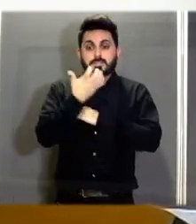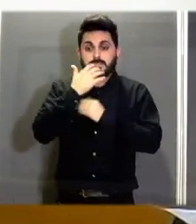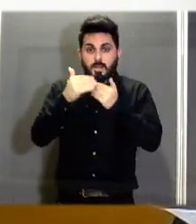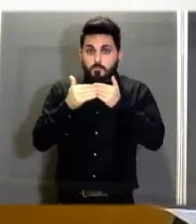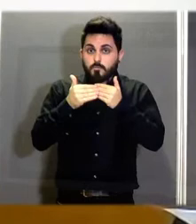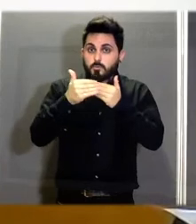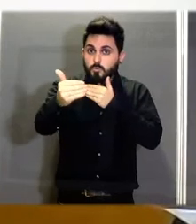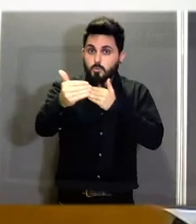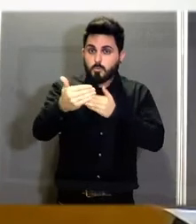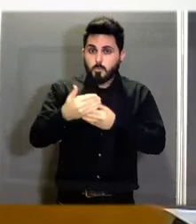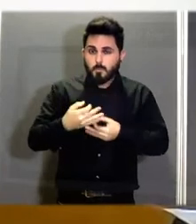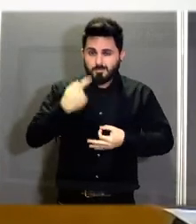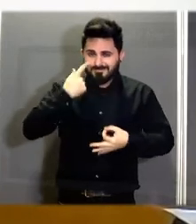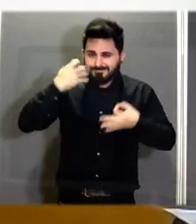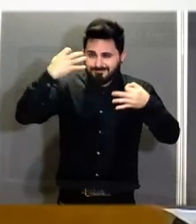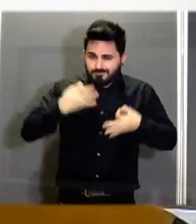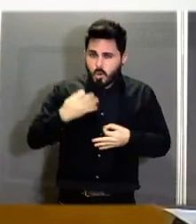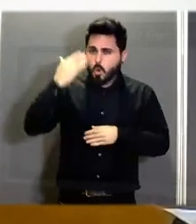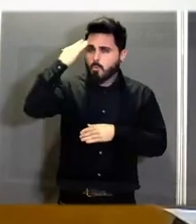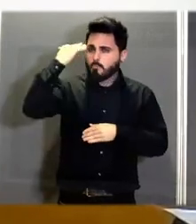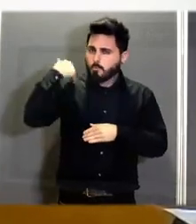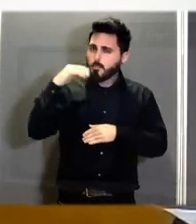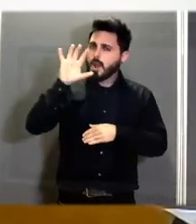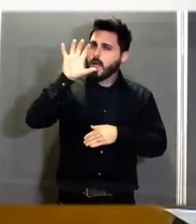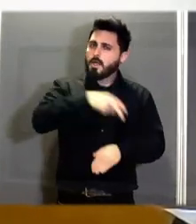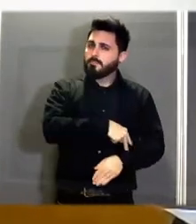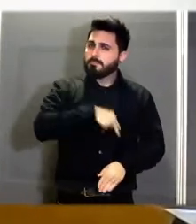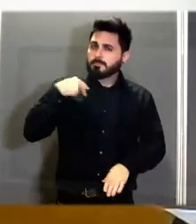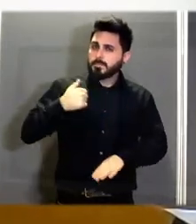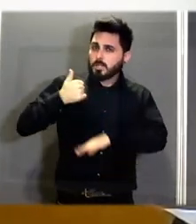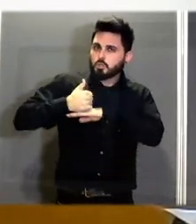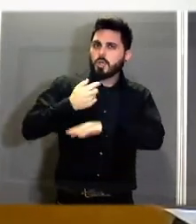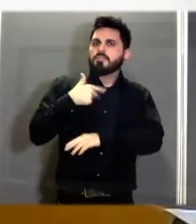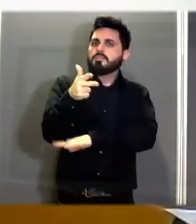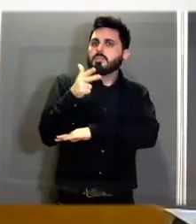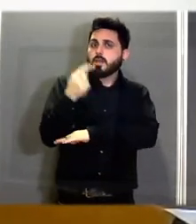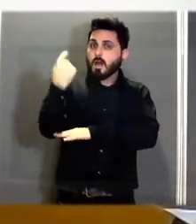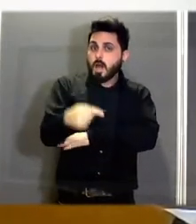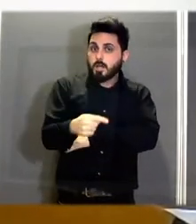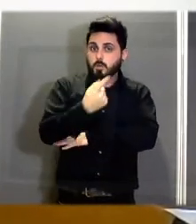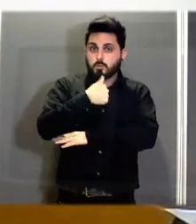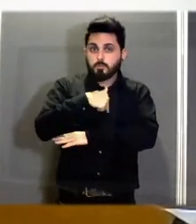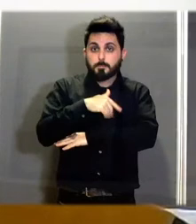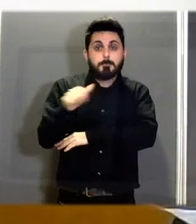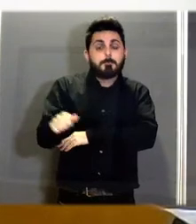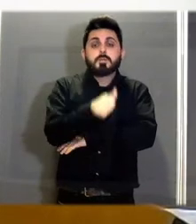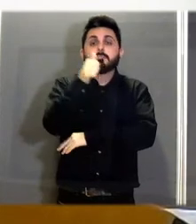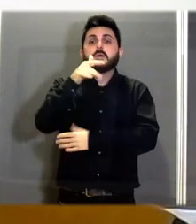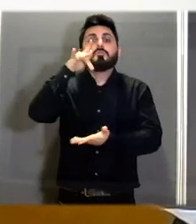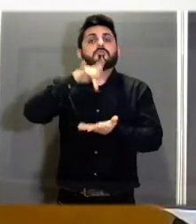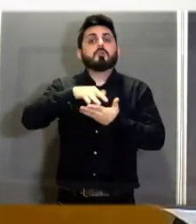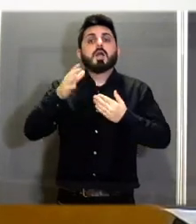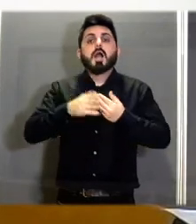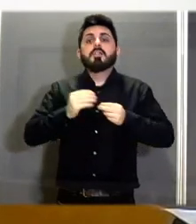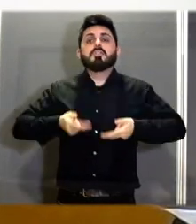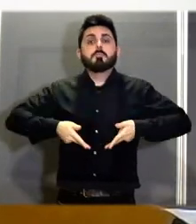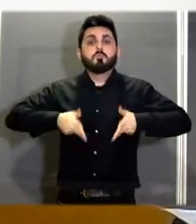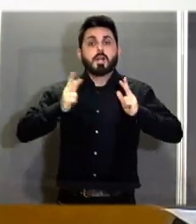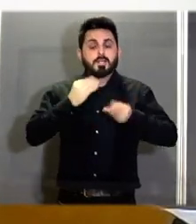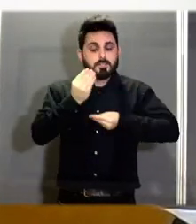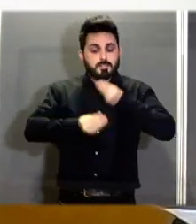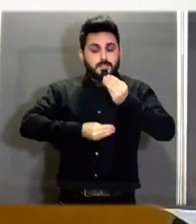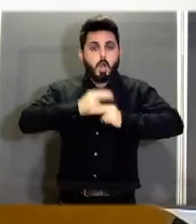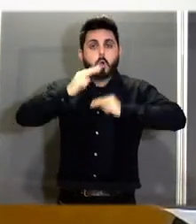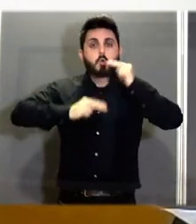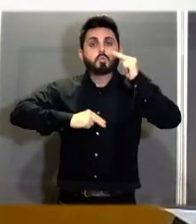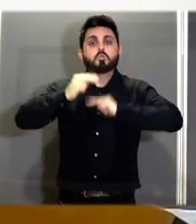veritat un poble i una nació, que hi tenim dret, que ho som, hem de construir una democràcia amb drets humans i aquest